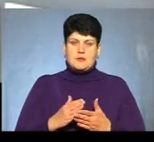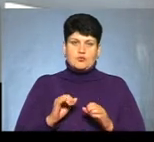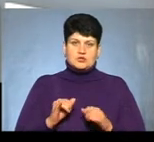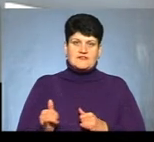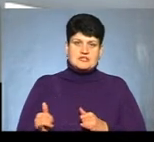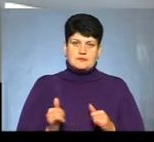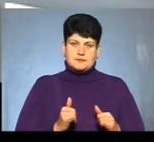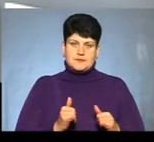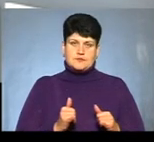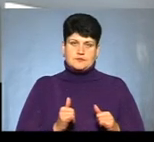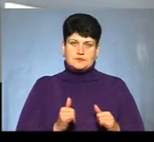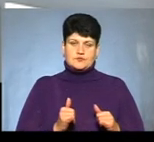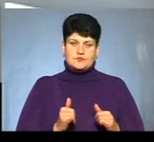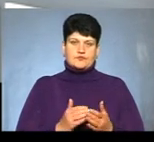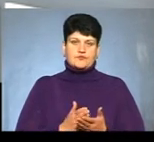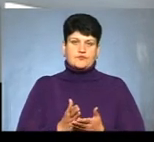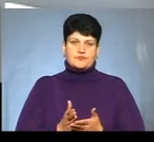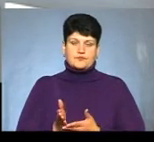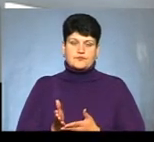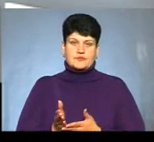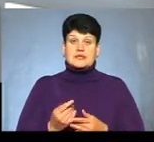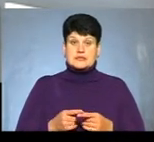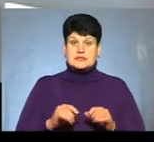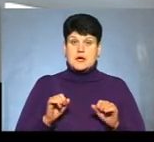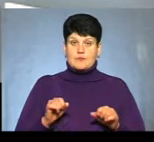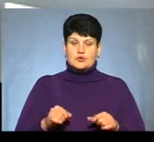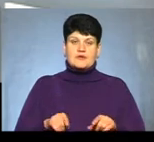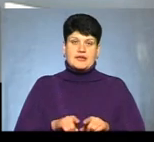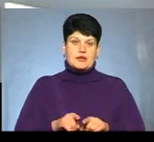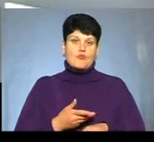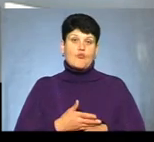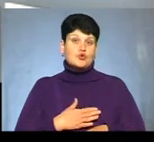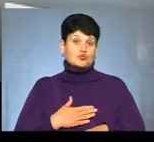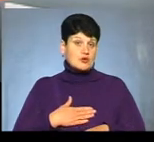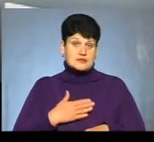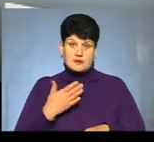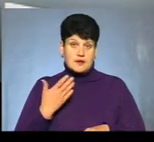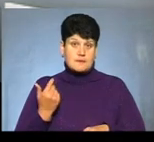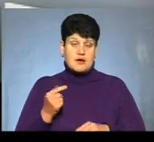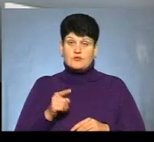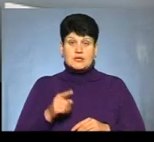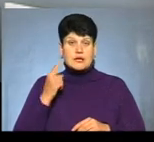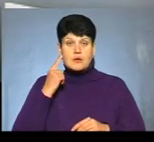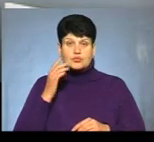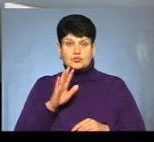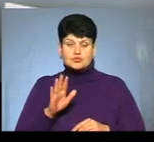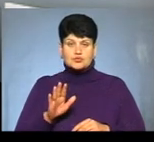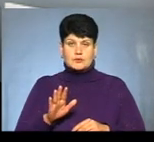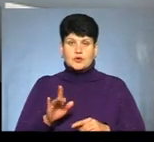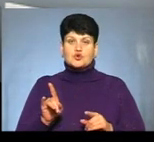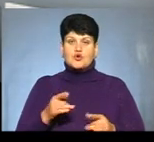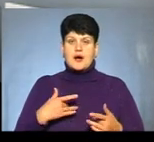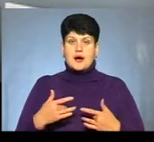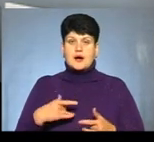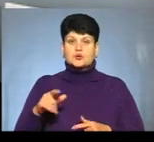свою власні, і мав можливість забезпечити цією інфраструктурою, це можливо, так як і в Польщі. В нас цього нема. Тобто вони не